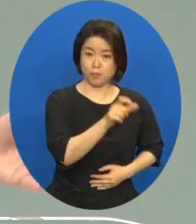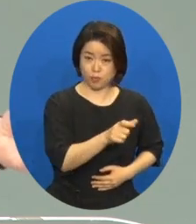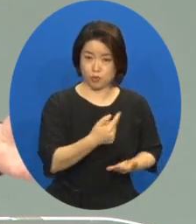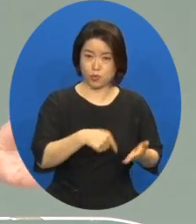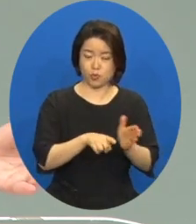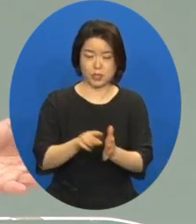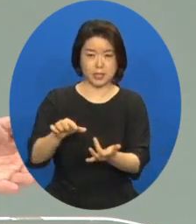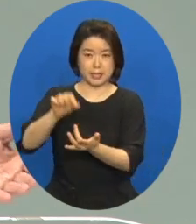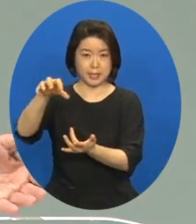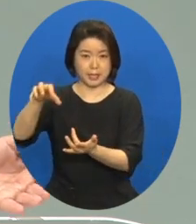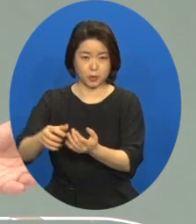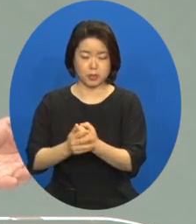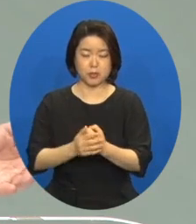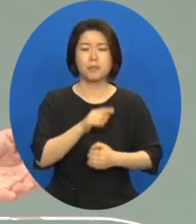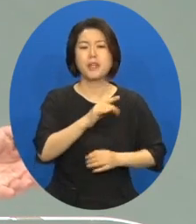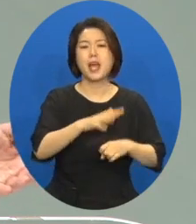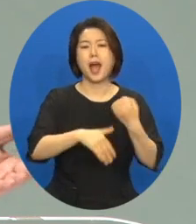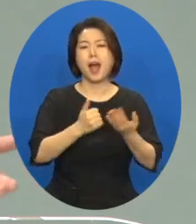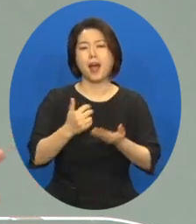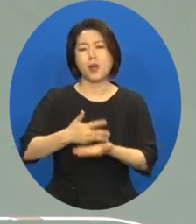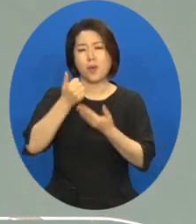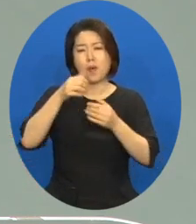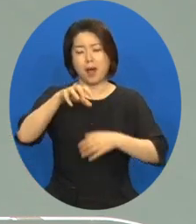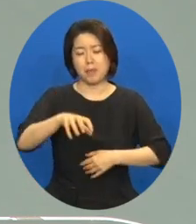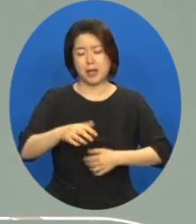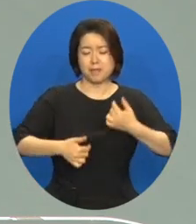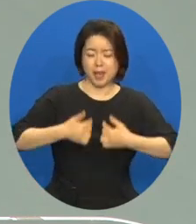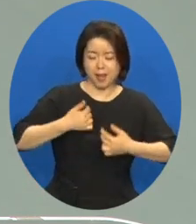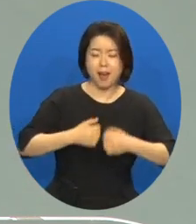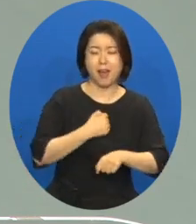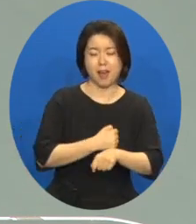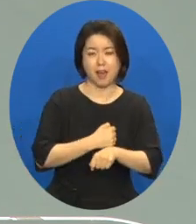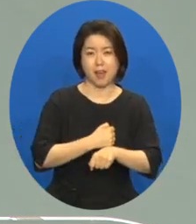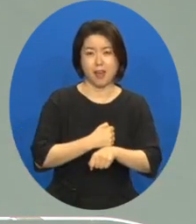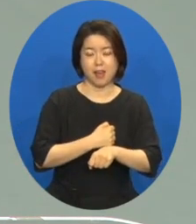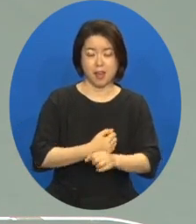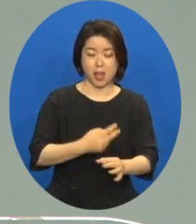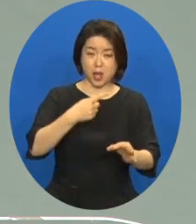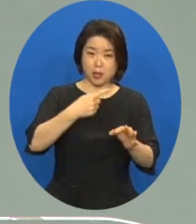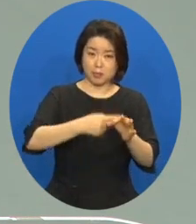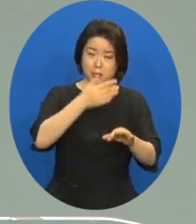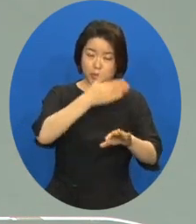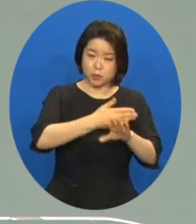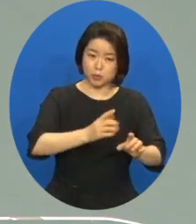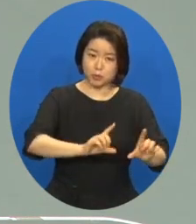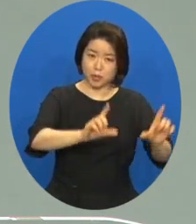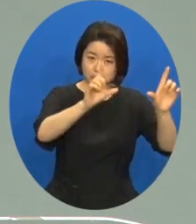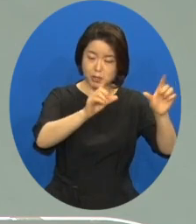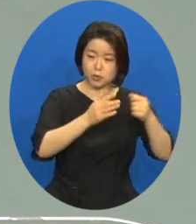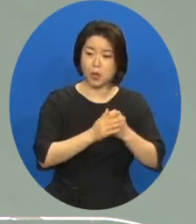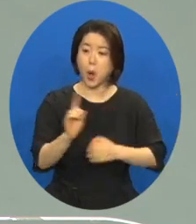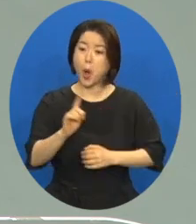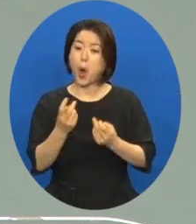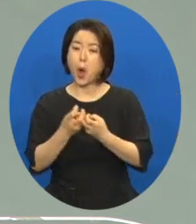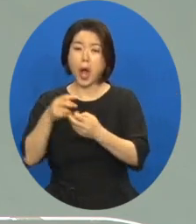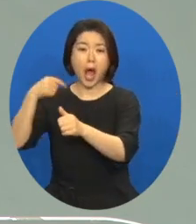곳에서 내 하나님 여호와 앞에서 즐거워할지니라. 맥주 감사절에 어떻게 하라고 가르친 것